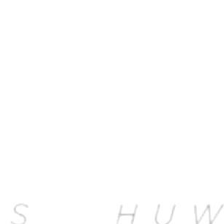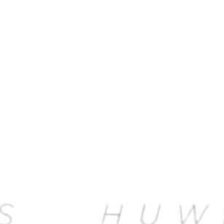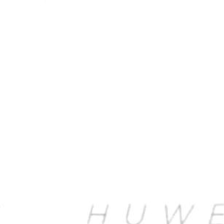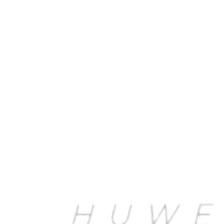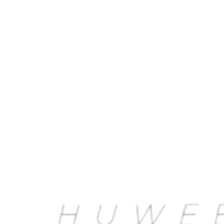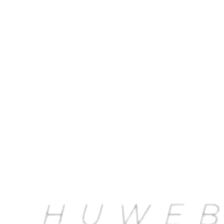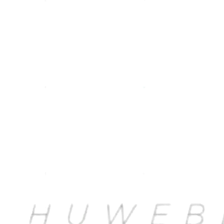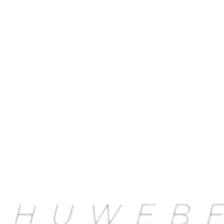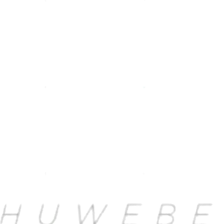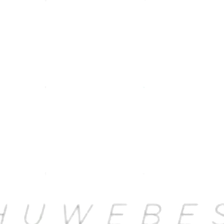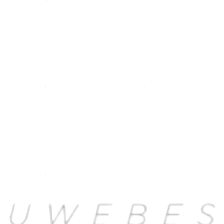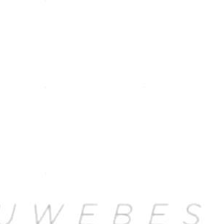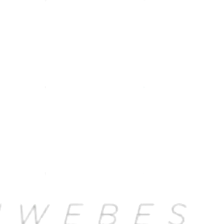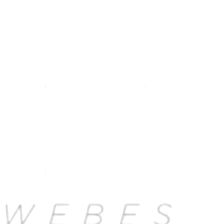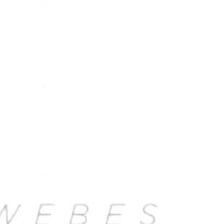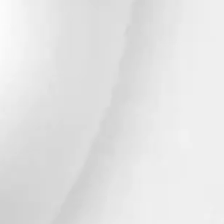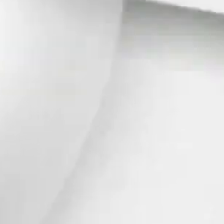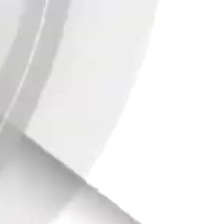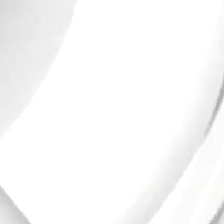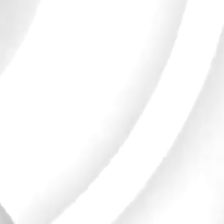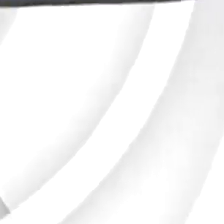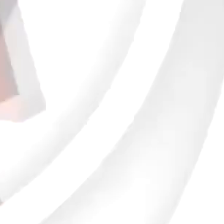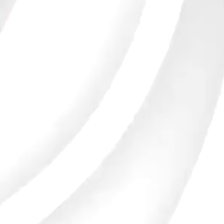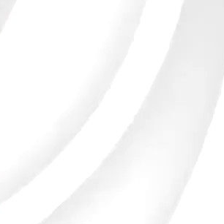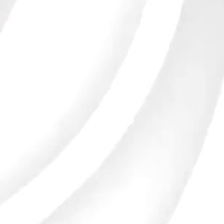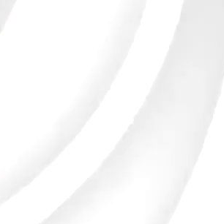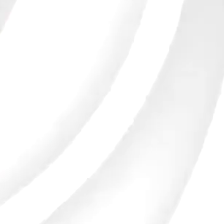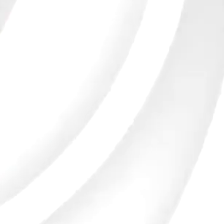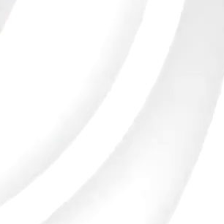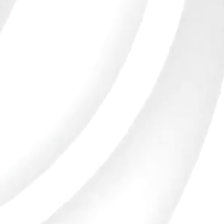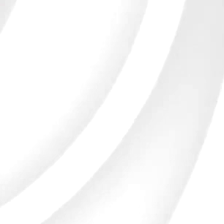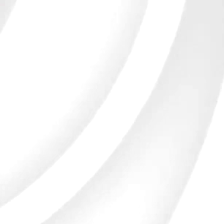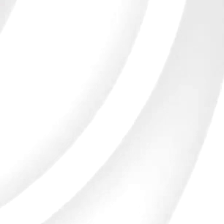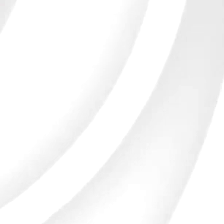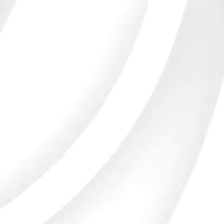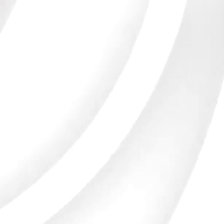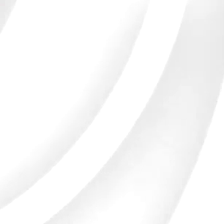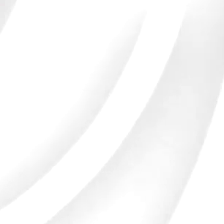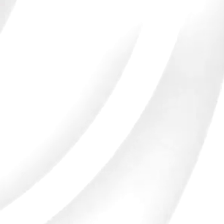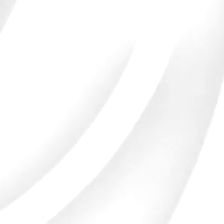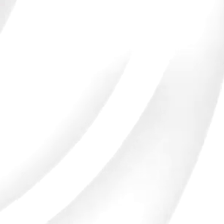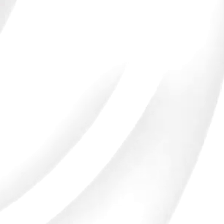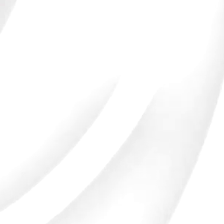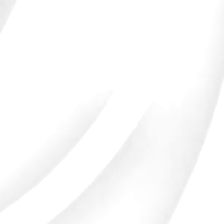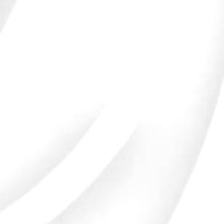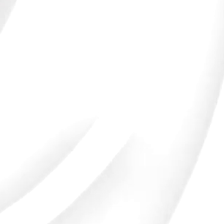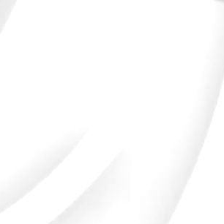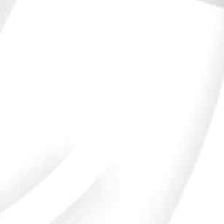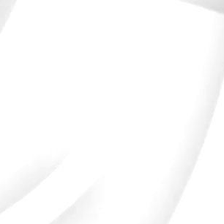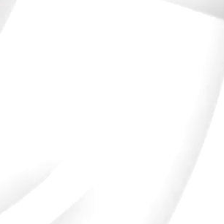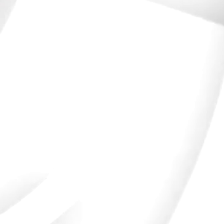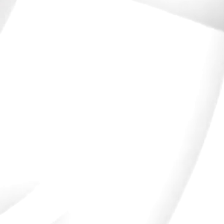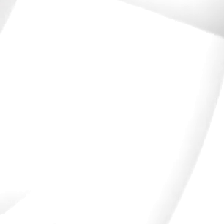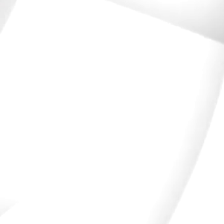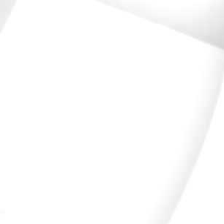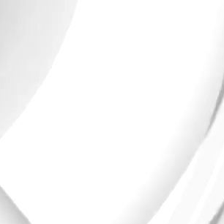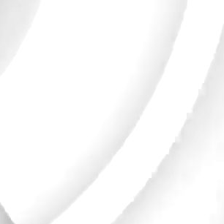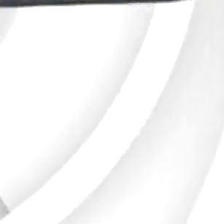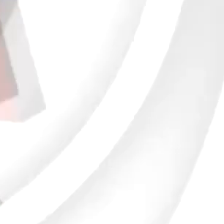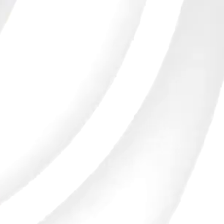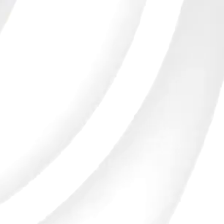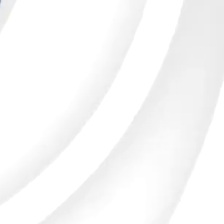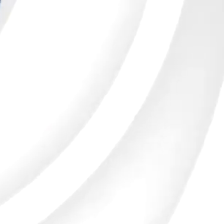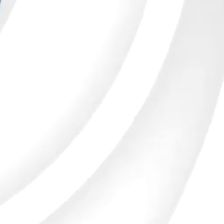Tuloy-tuloy po ang ating pagpapatrol sa bayan mula Lunes hanggang Biyernes sa TV Patrol. Alas 6:30 ng